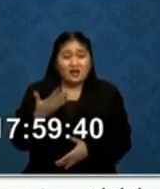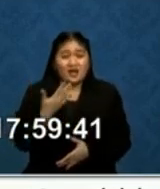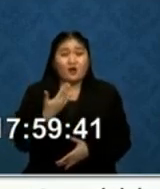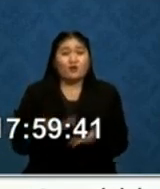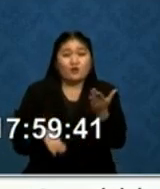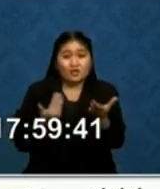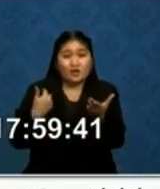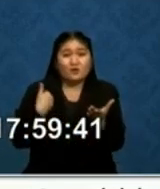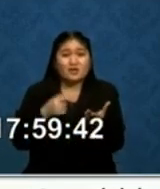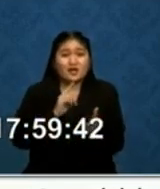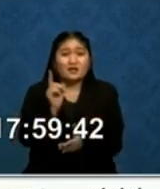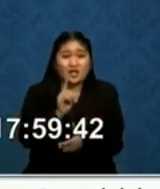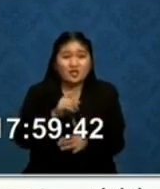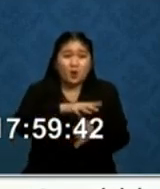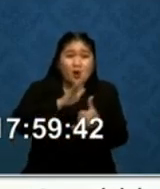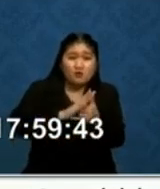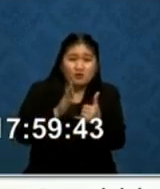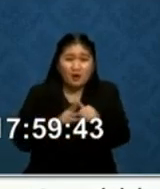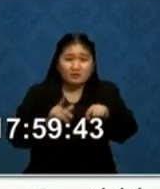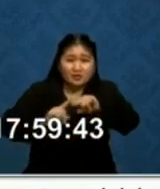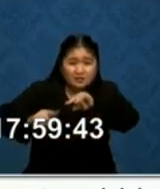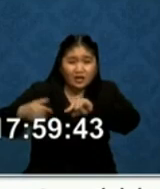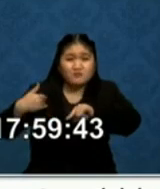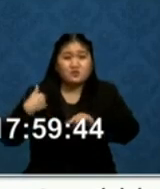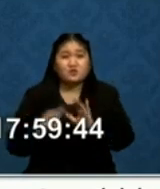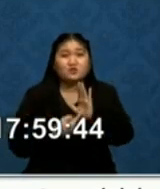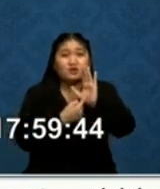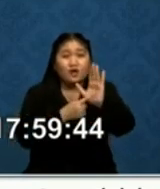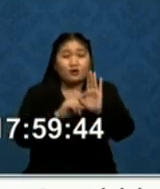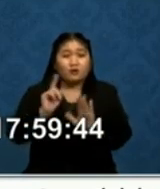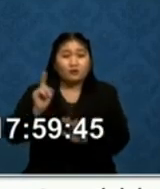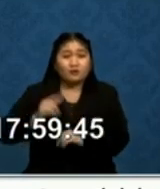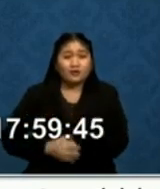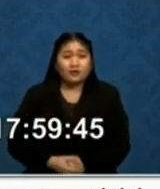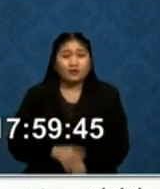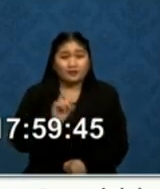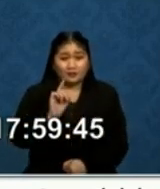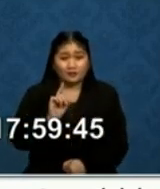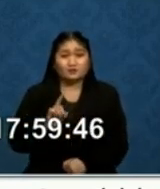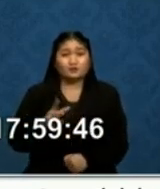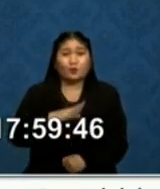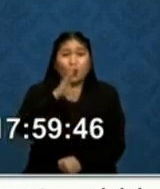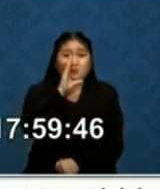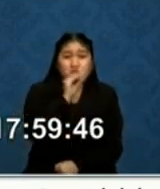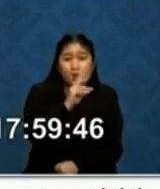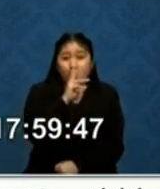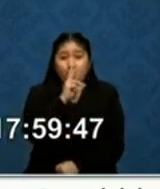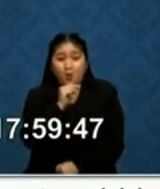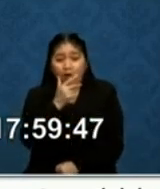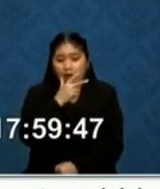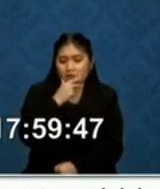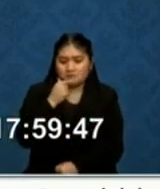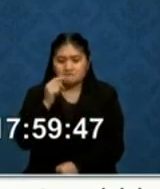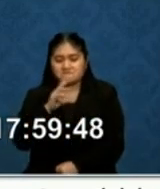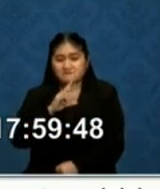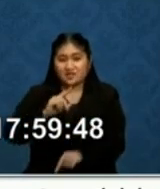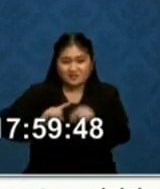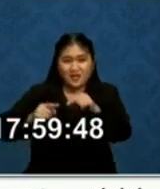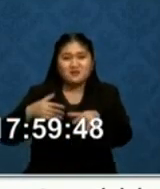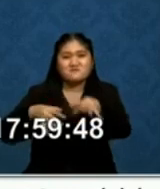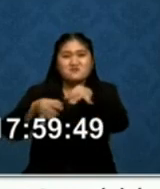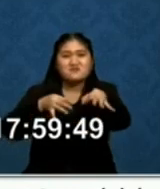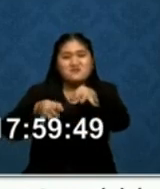จากนั้นนะคะยังมีการคุกคามระดับต่างๆนะคะเช่น1 verbal นะคะการใช้วาจาในการคุกคามนะคะที่เพื่อนสมาชิกได้อภิปร